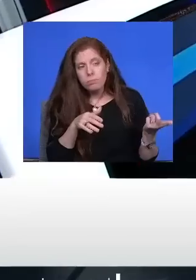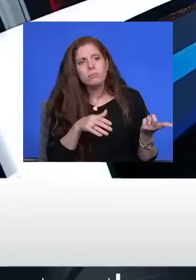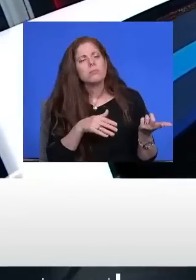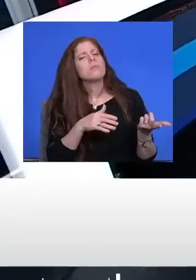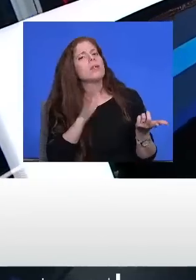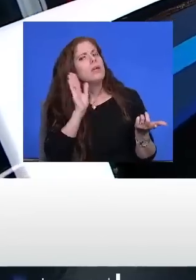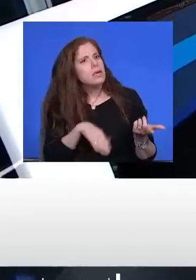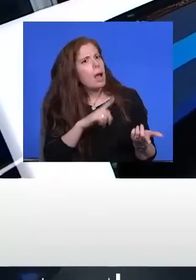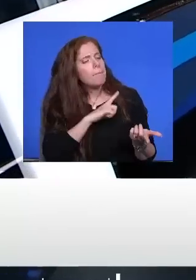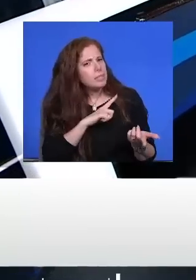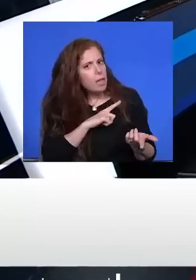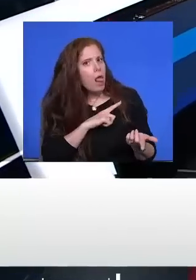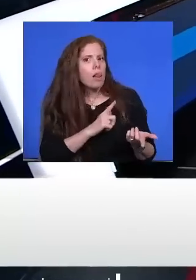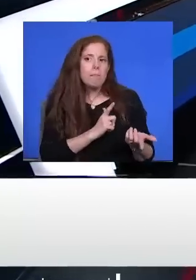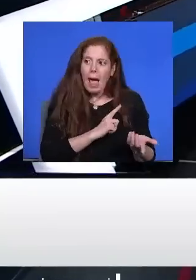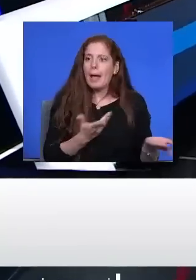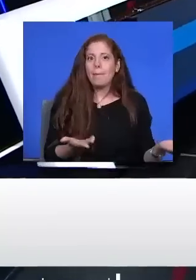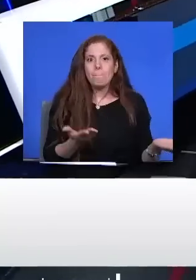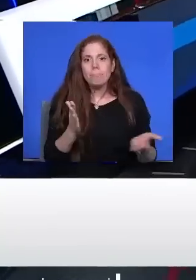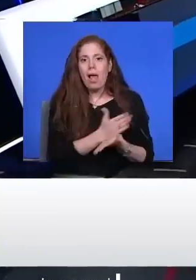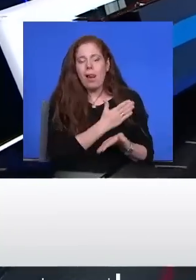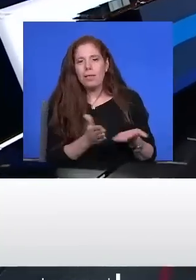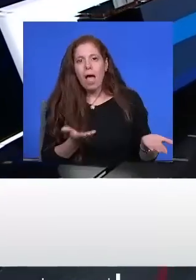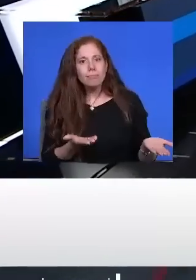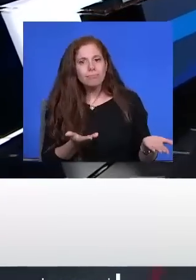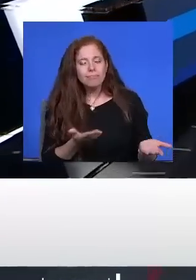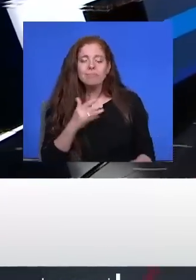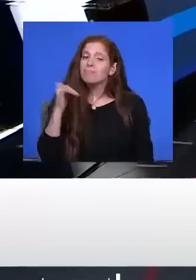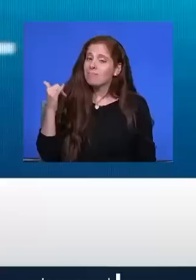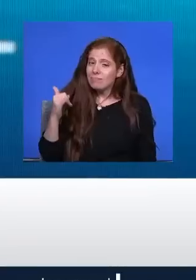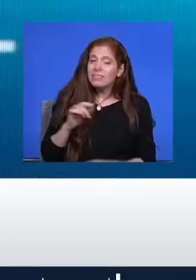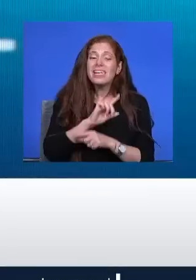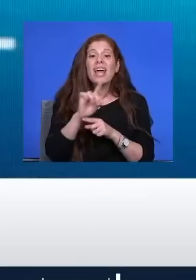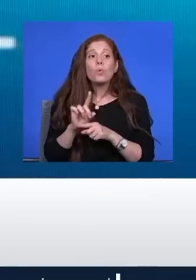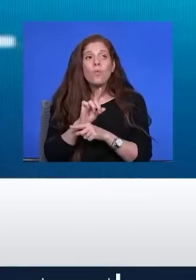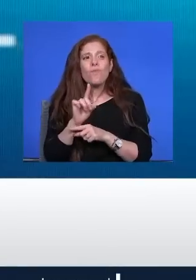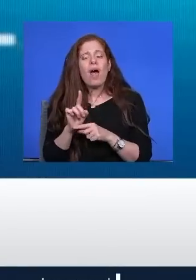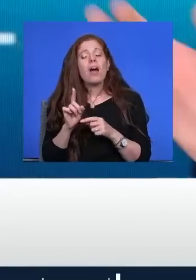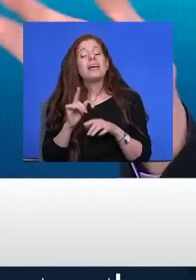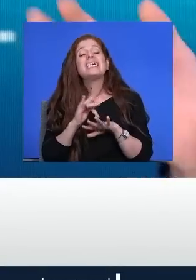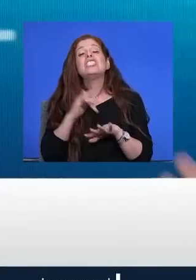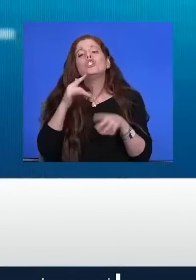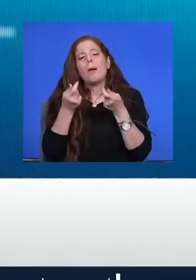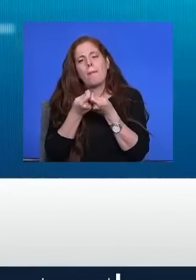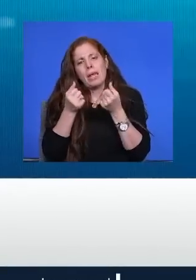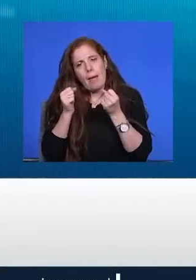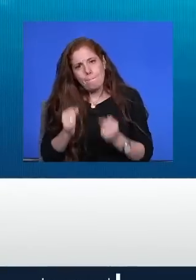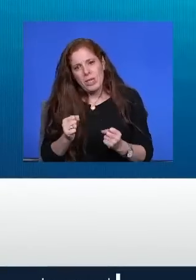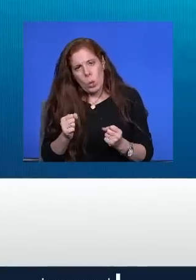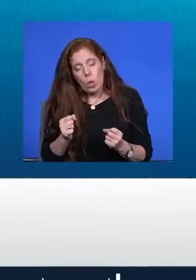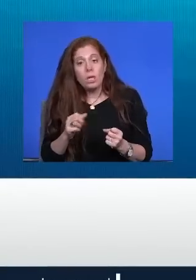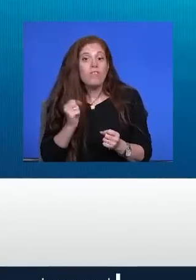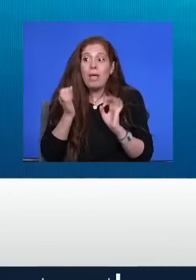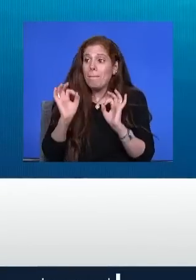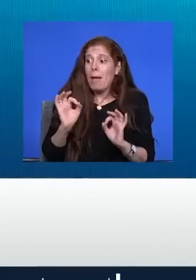בצהל יושבים בעמדת המתנה, מחכים להכרעה. כן, כי התקופה היא תקופה ביטחונית ורגישה. ואגב, אם באמת